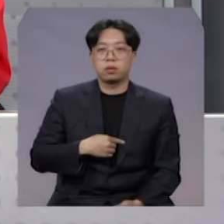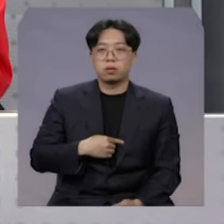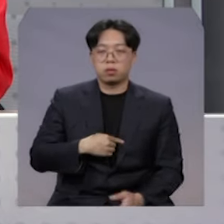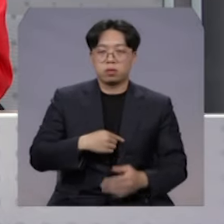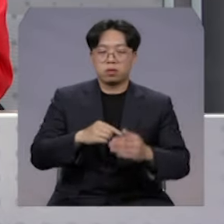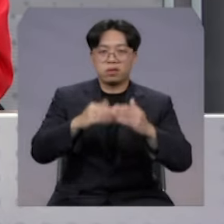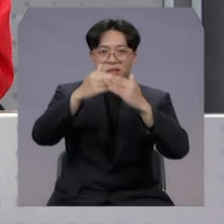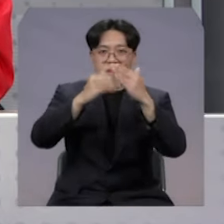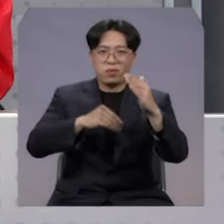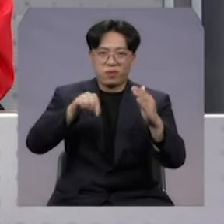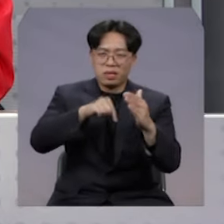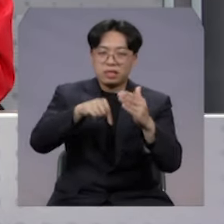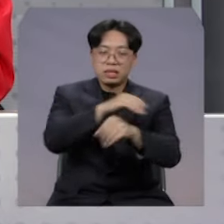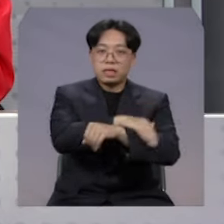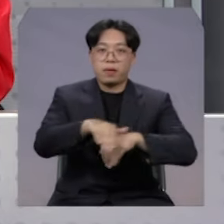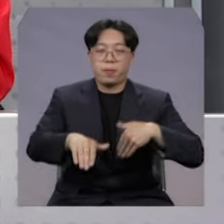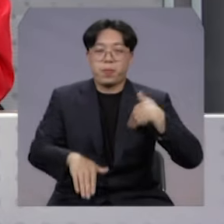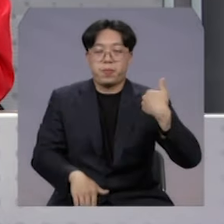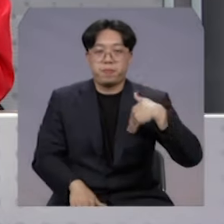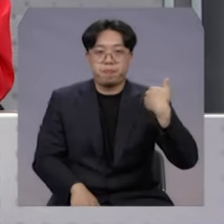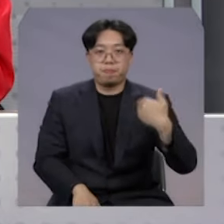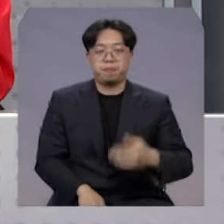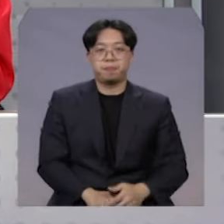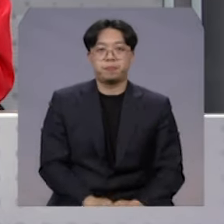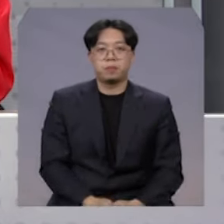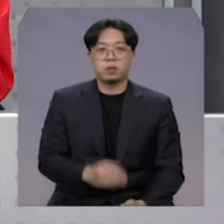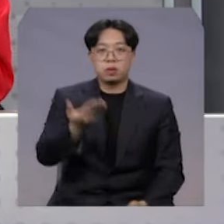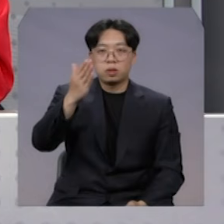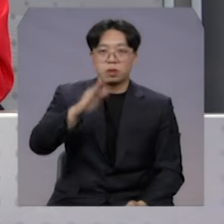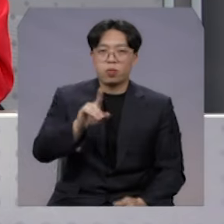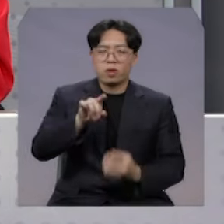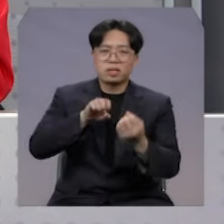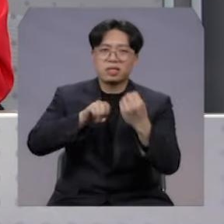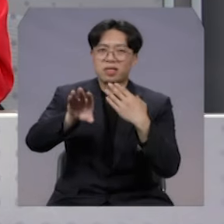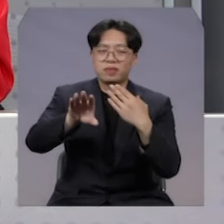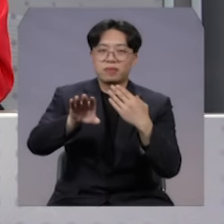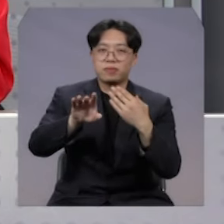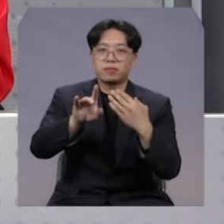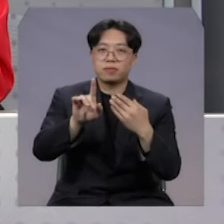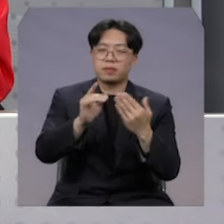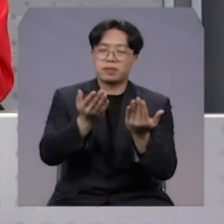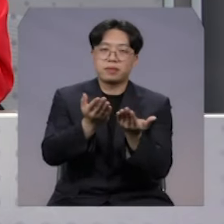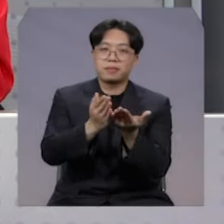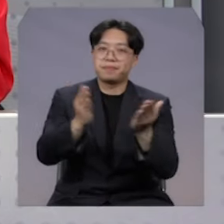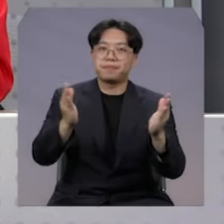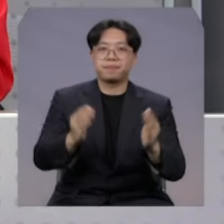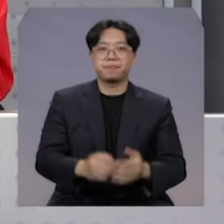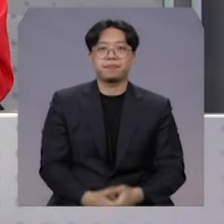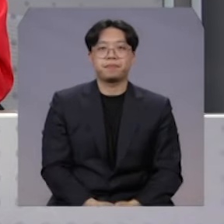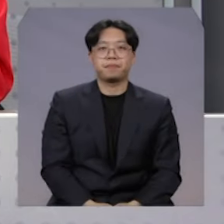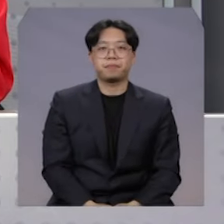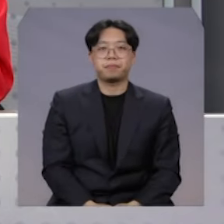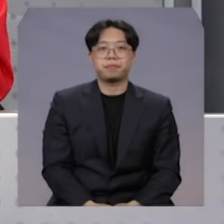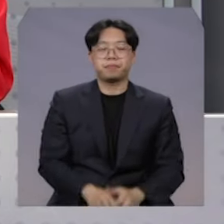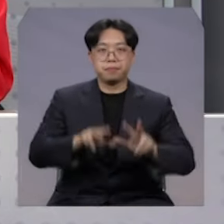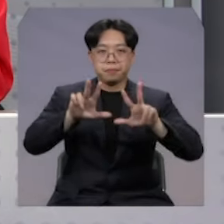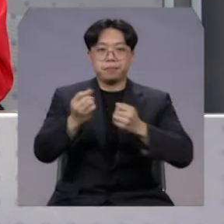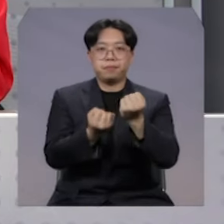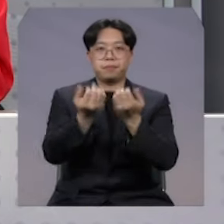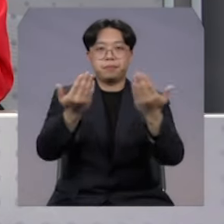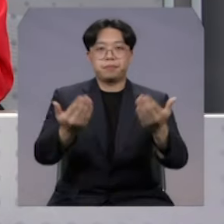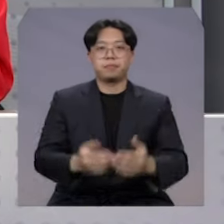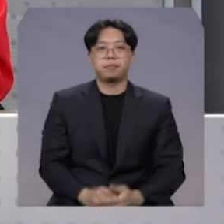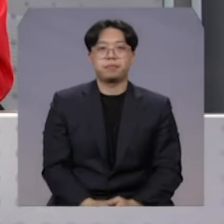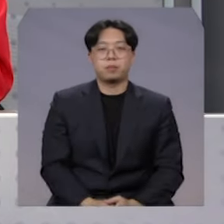근데 뭐 지금 얘기하신 그래요? 것처럼 알겠습니다. 무리한 대출을 예, 예. 받았다고 하니까 보세요. 그거는 그렇게 바람직하지 않은 것 예, 같습니다. 설명을 하면 이렇습니다. 네.